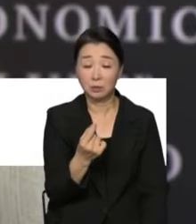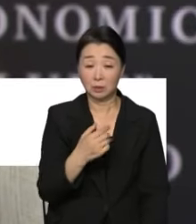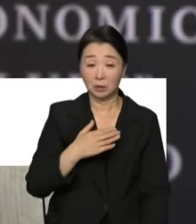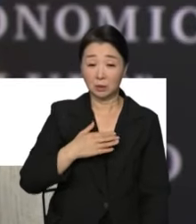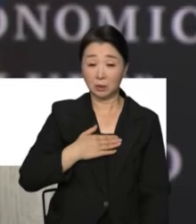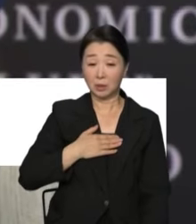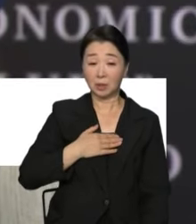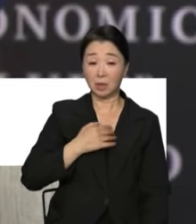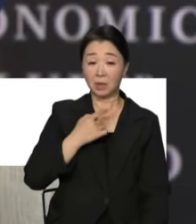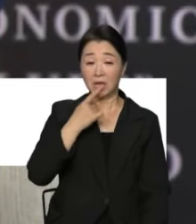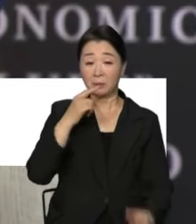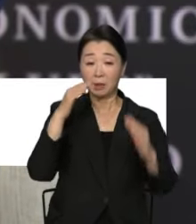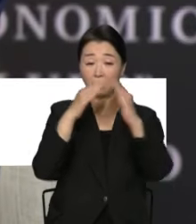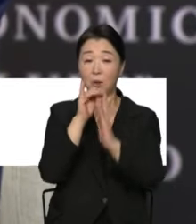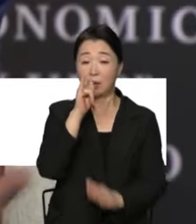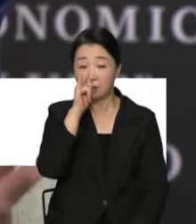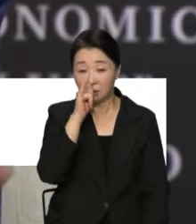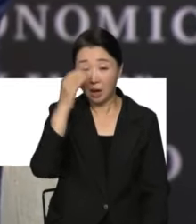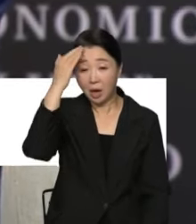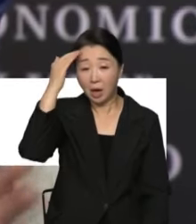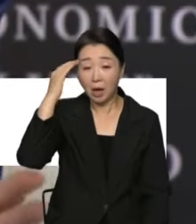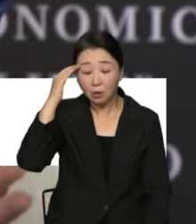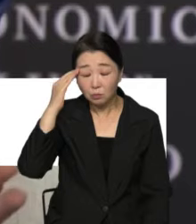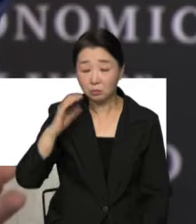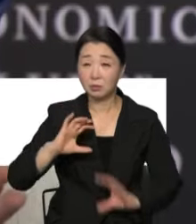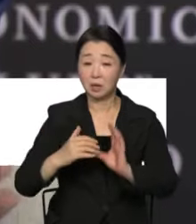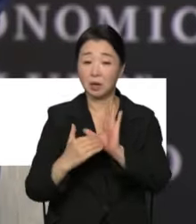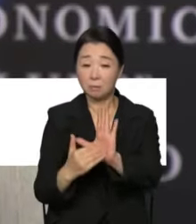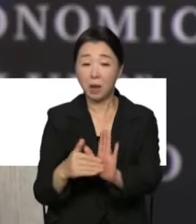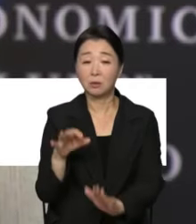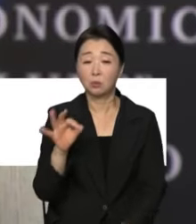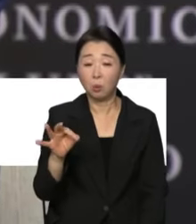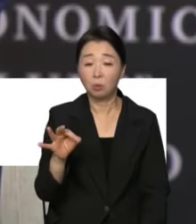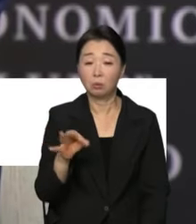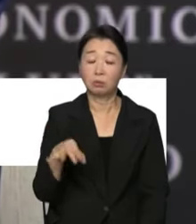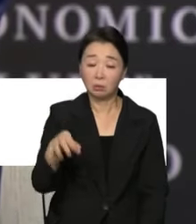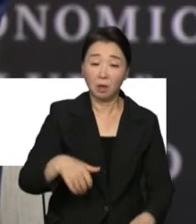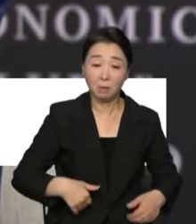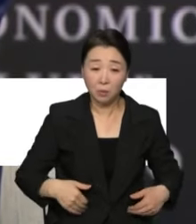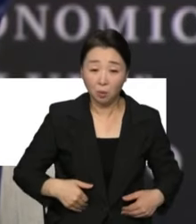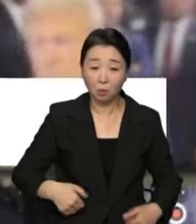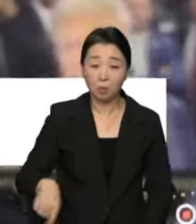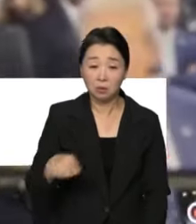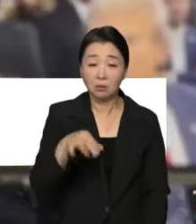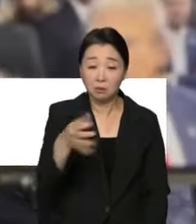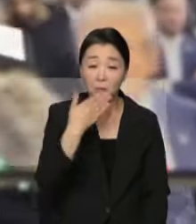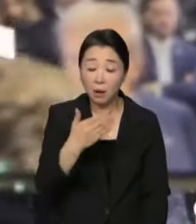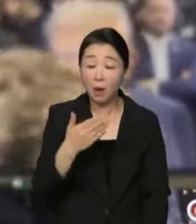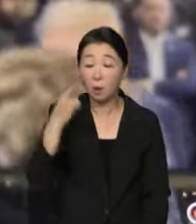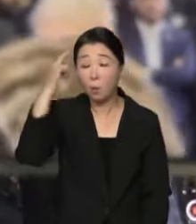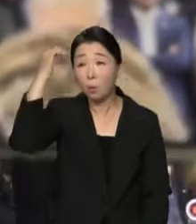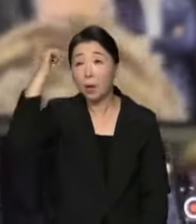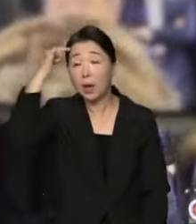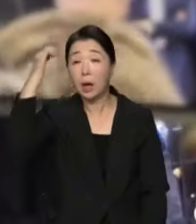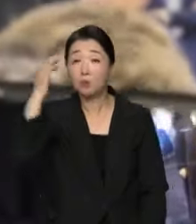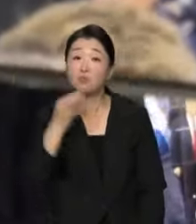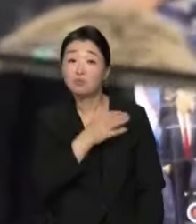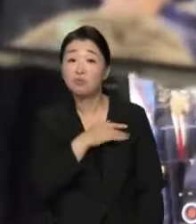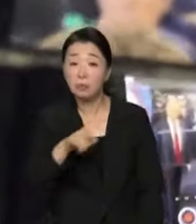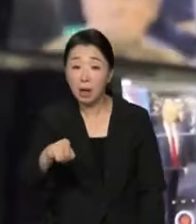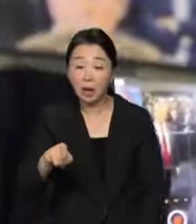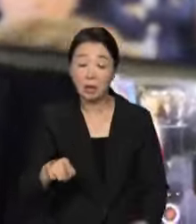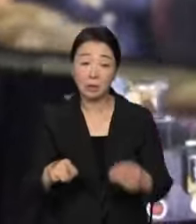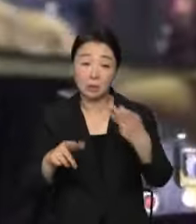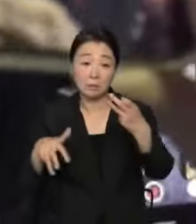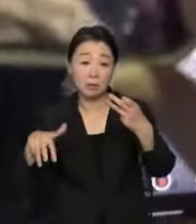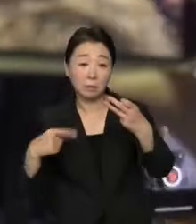us $10 billion a year. And you know what? They'd be happy to do it. It's a money machine, South Korea. 약 13조 원, 최근